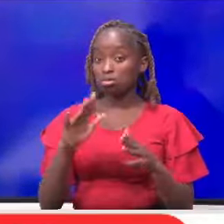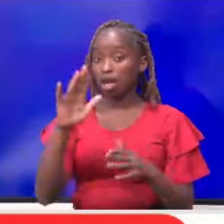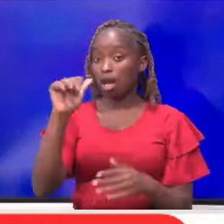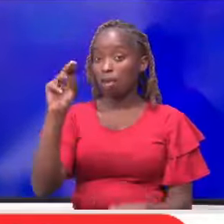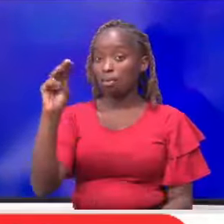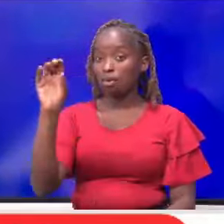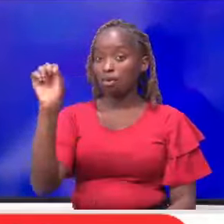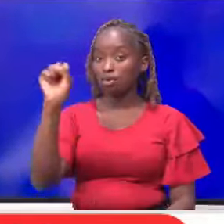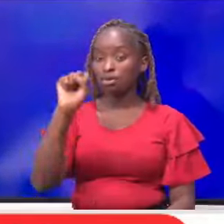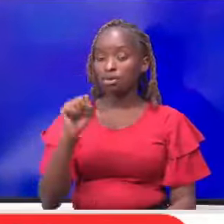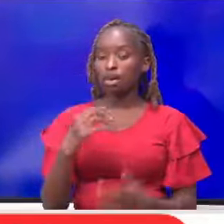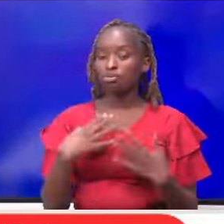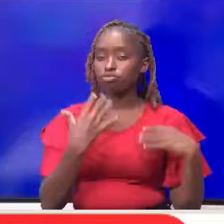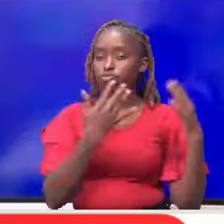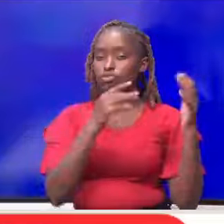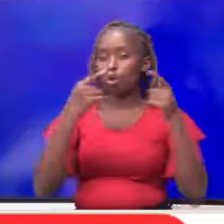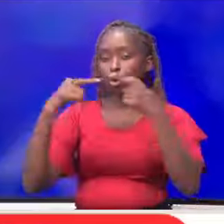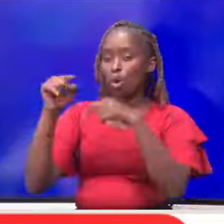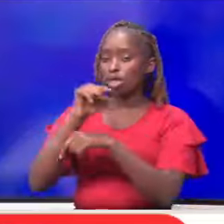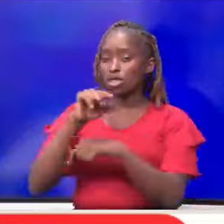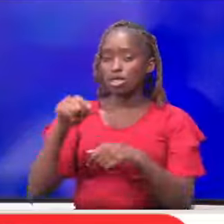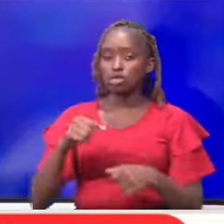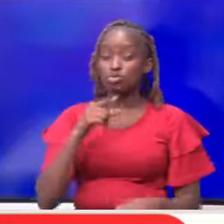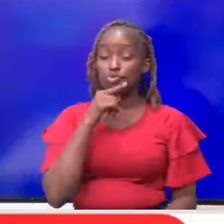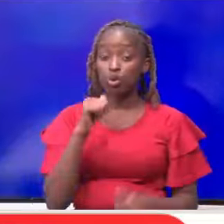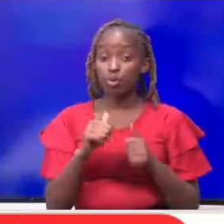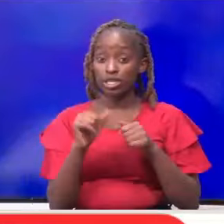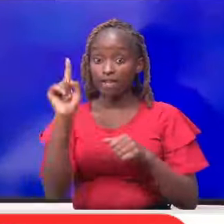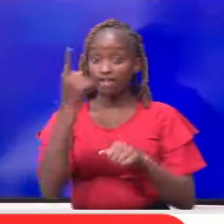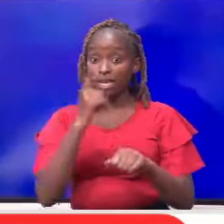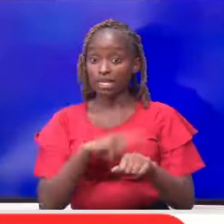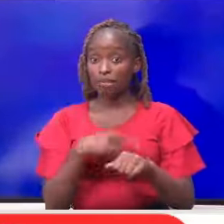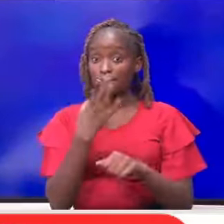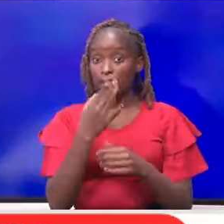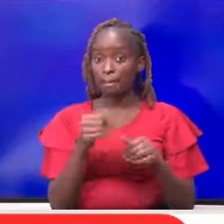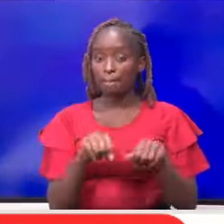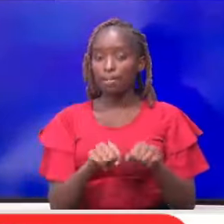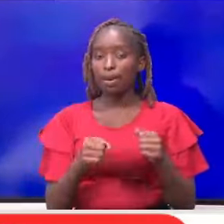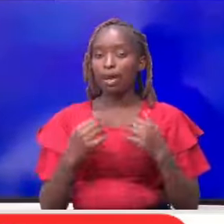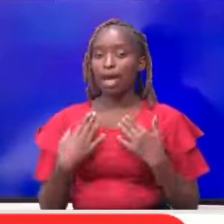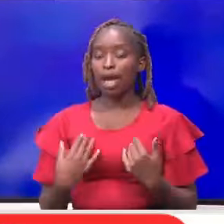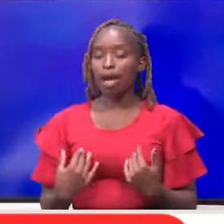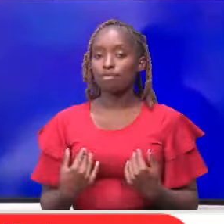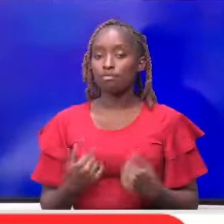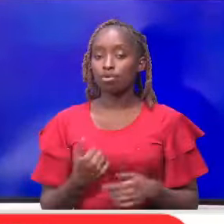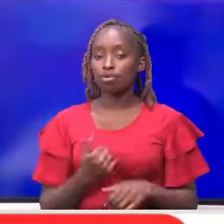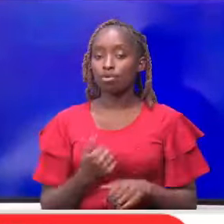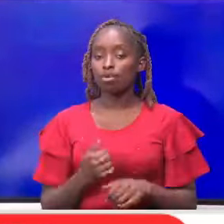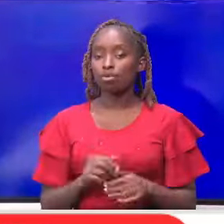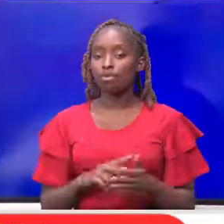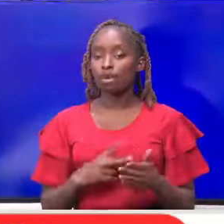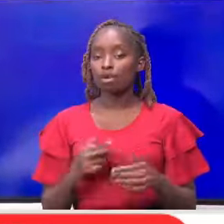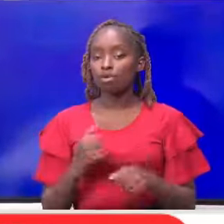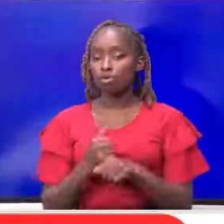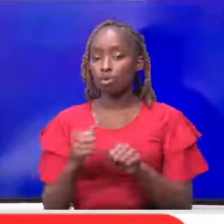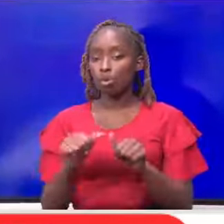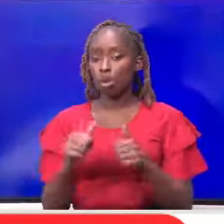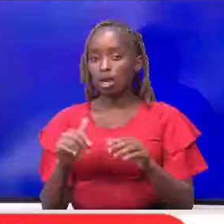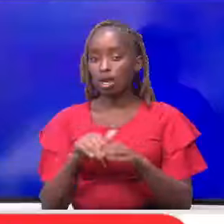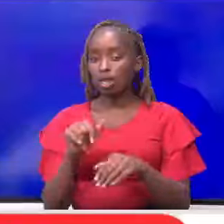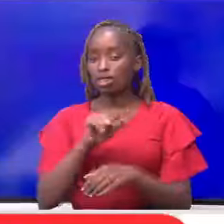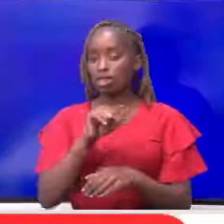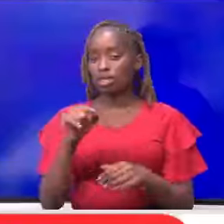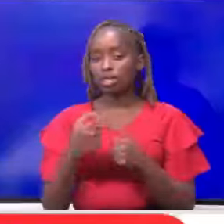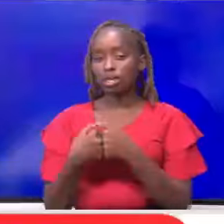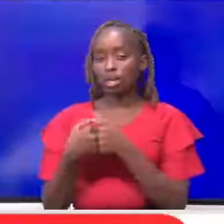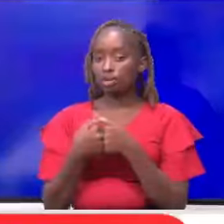ushindi wa vijana hao ambao kwa mara ya kwanza wamevunja ubikra wa kutofanya vyema kwenye michuano.